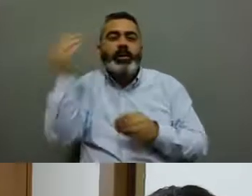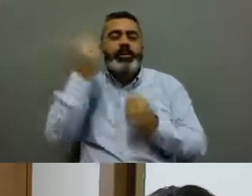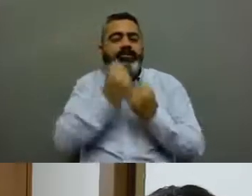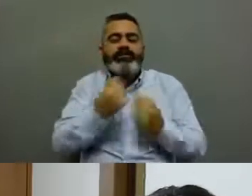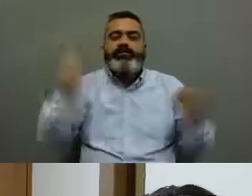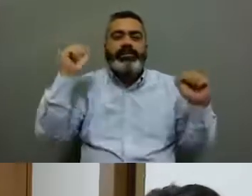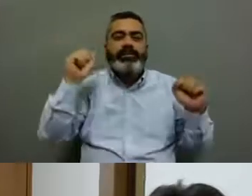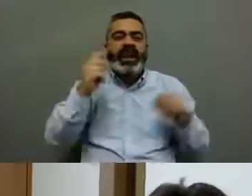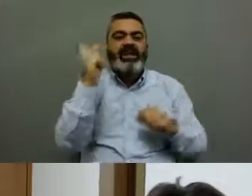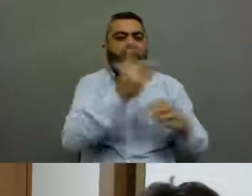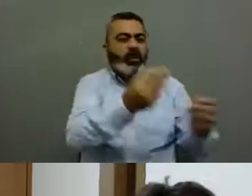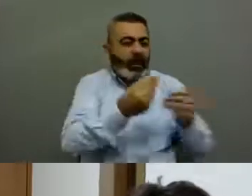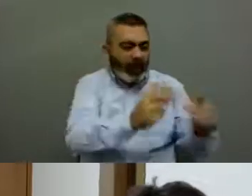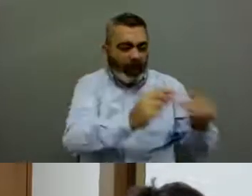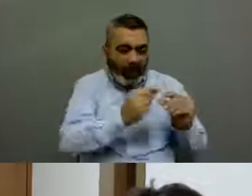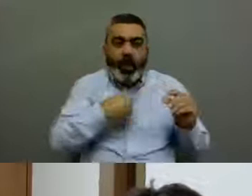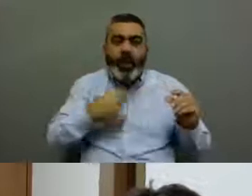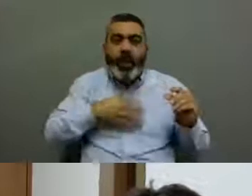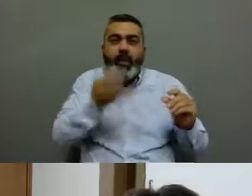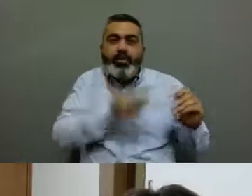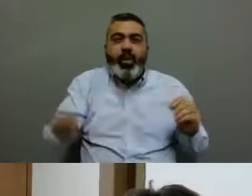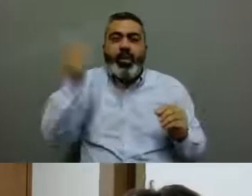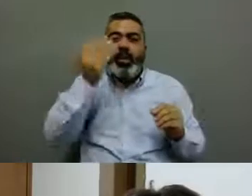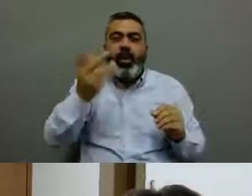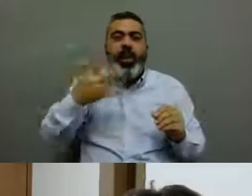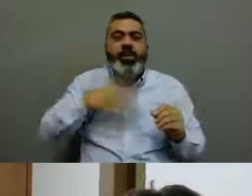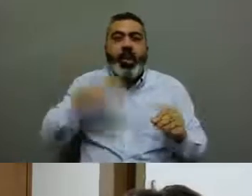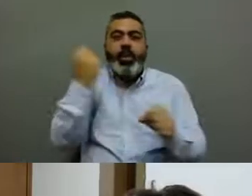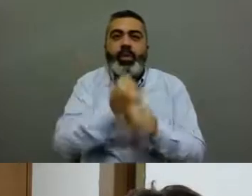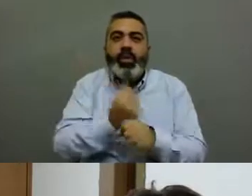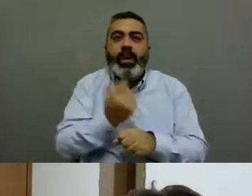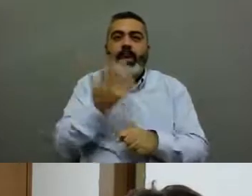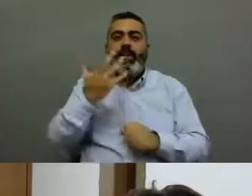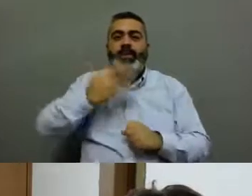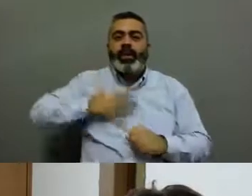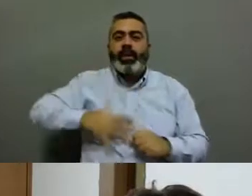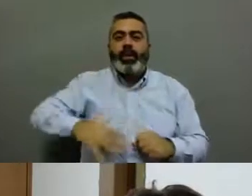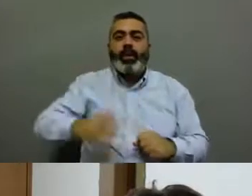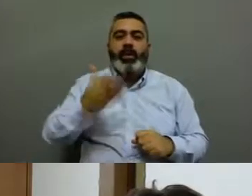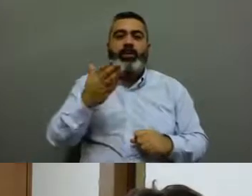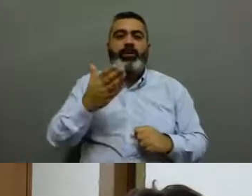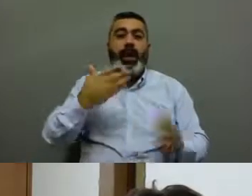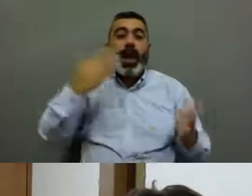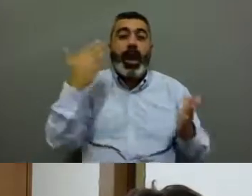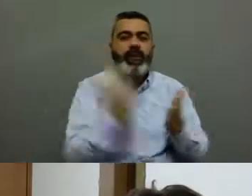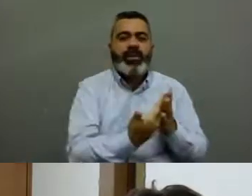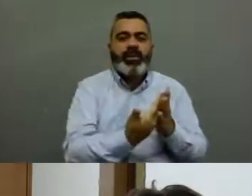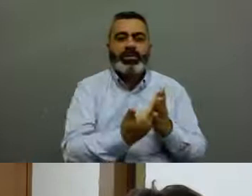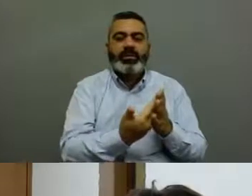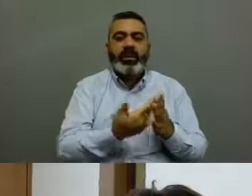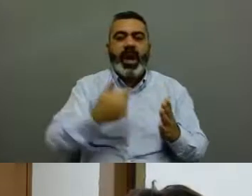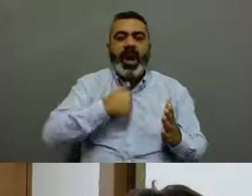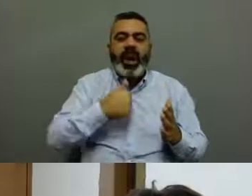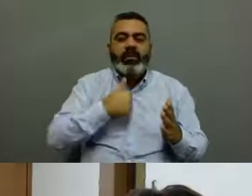που τους δίνει η κοινωνία. Να επιδιώξουν να εργαστούν, να επιδιώξουν να αποδείξουν πως δεν χωράνε